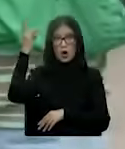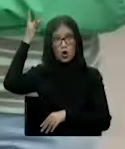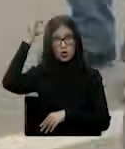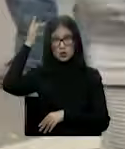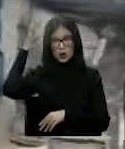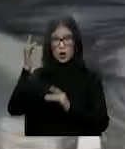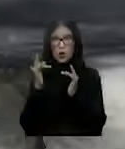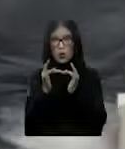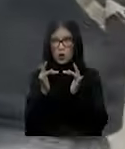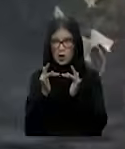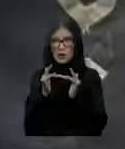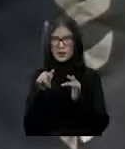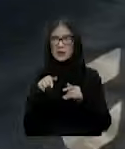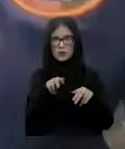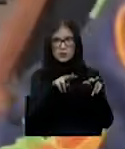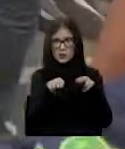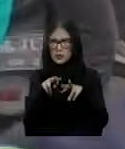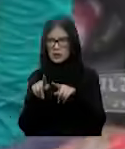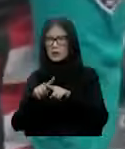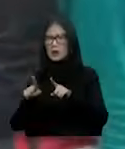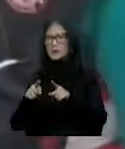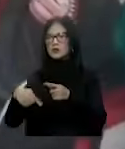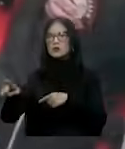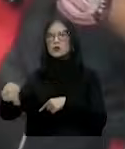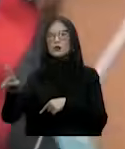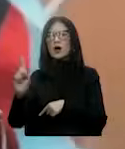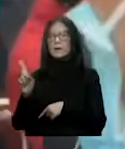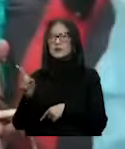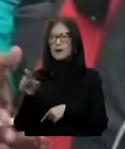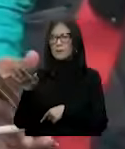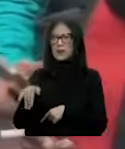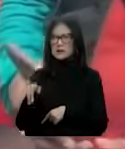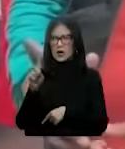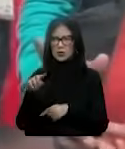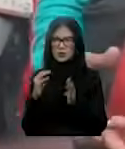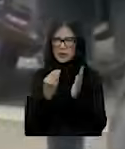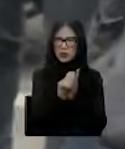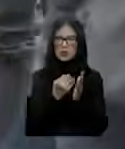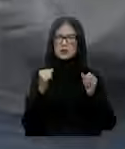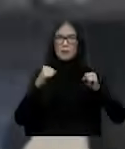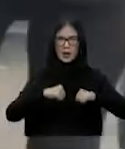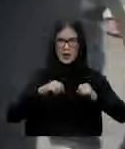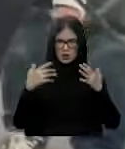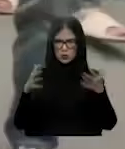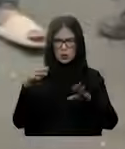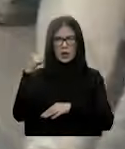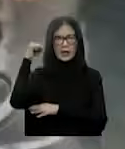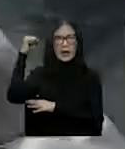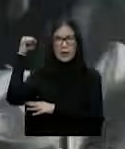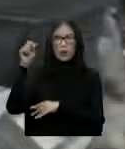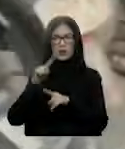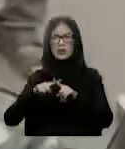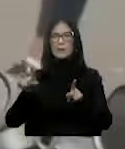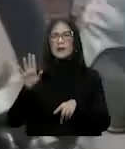ojol disweeping lantaran masih nekat mengangkut penumpang saat ribuan pengemudi ojol telah sepakat menggelar unjuk rasa. Namun akhirnya